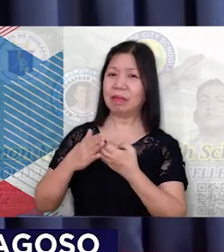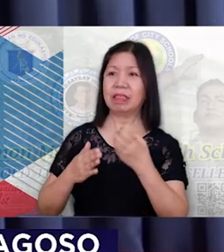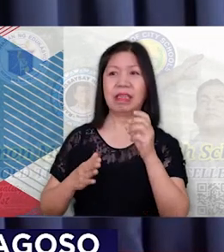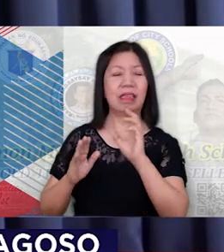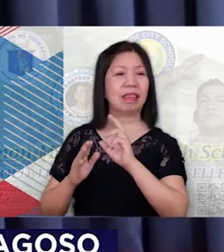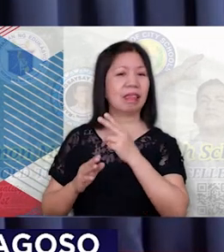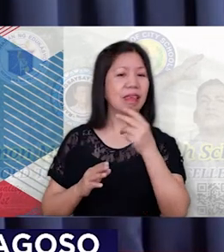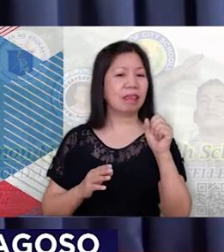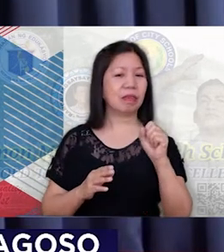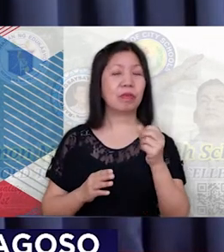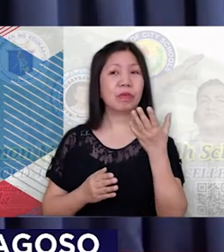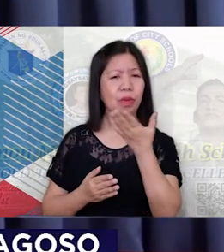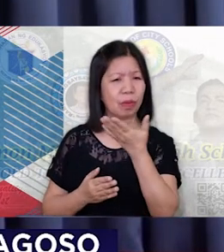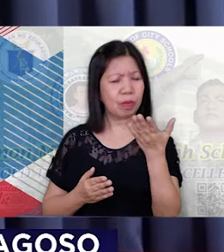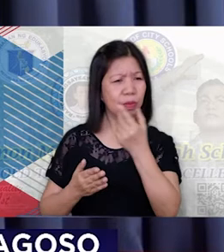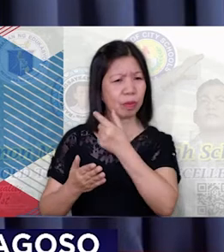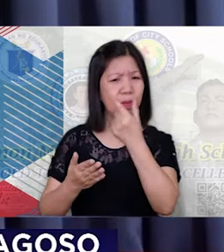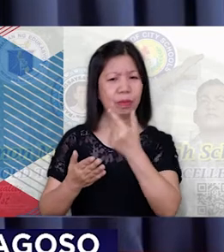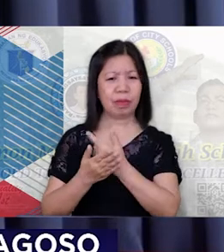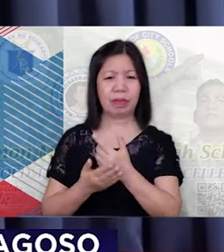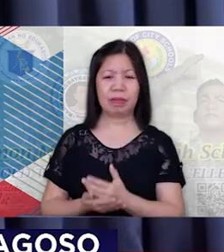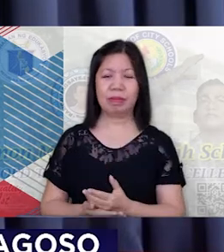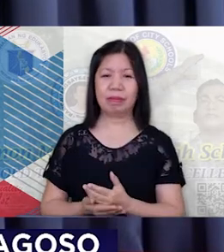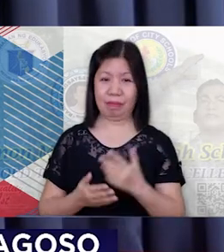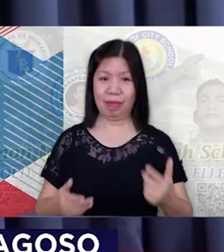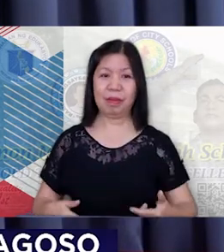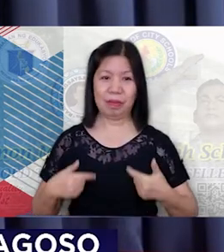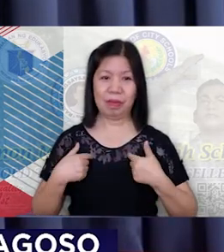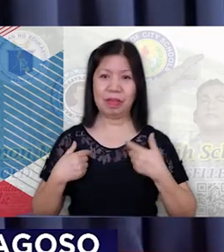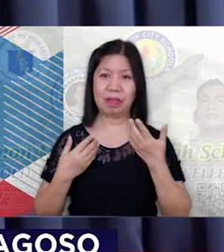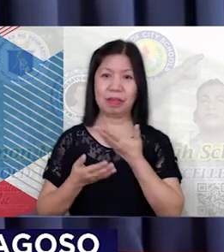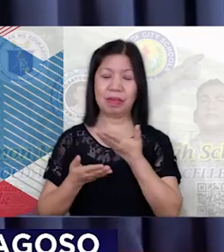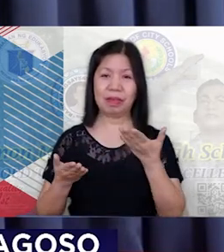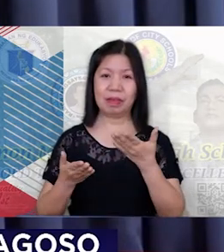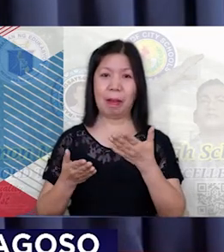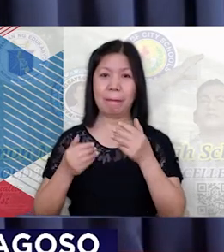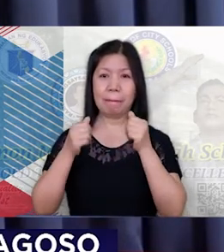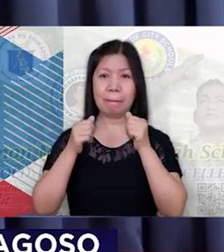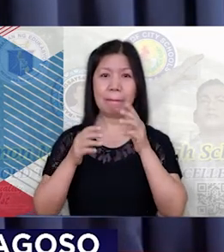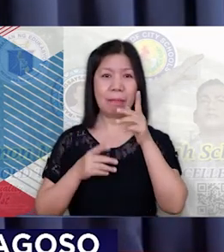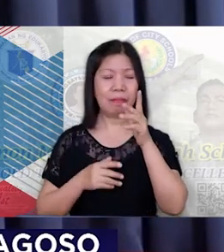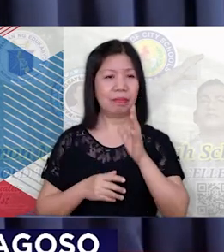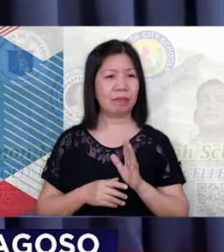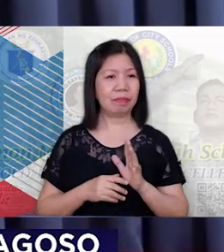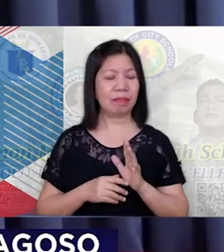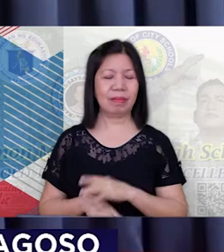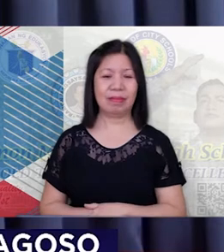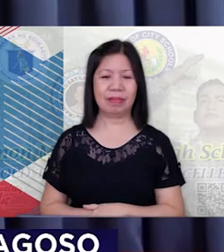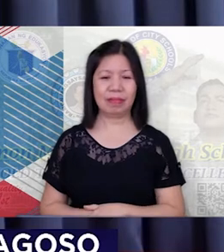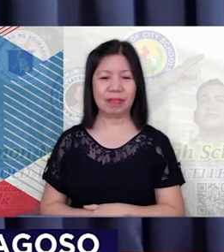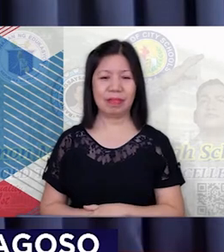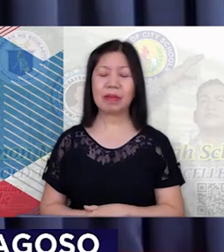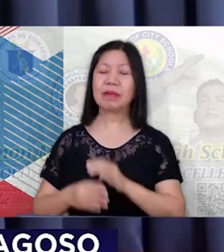senior high, sa inyong pagtatapos. Mabuhay kayong lahat. Pagpalain nawa kayo ng poong may